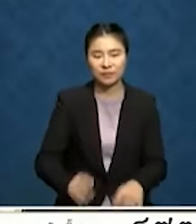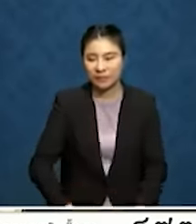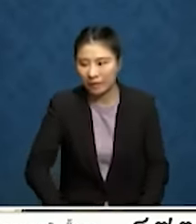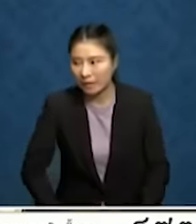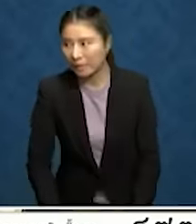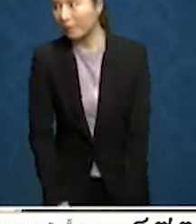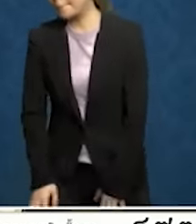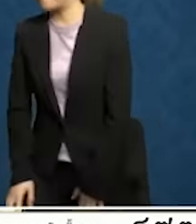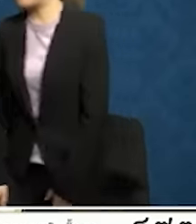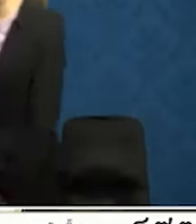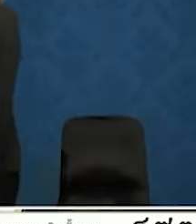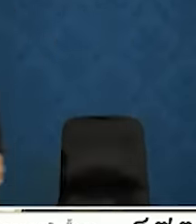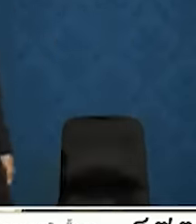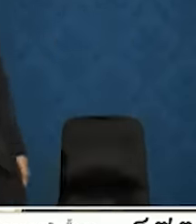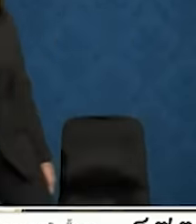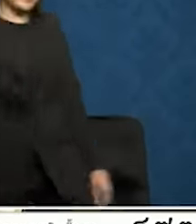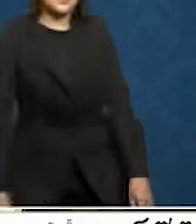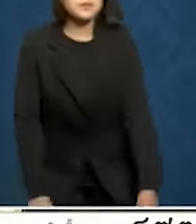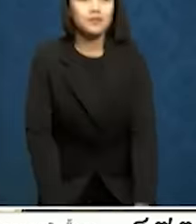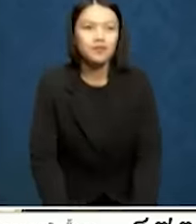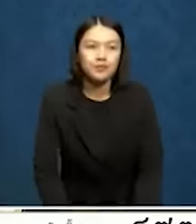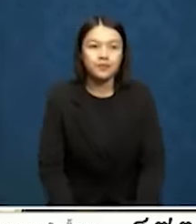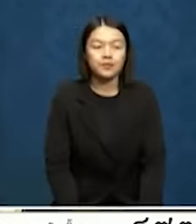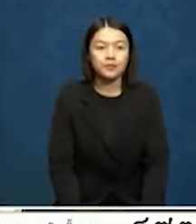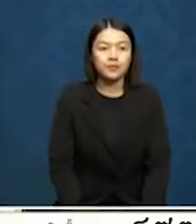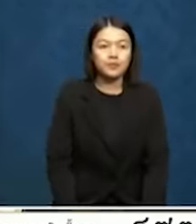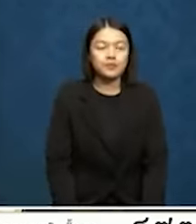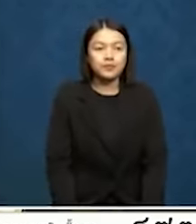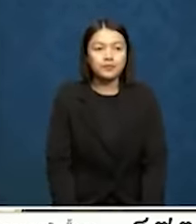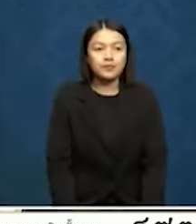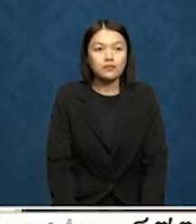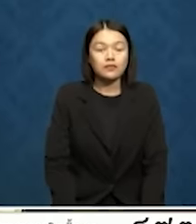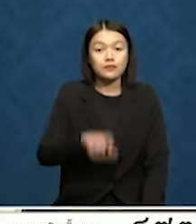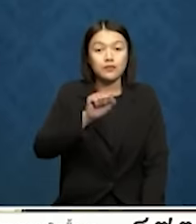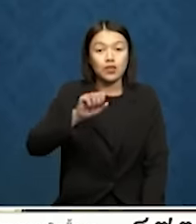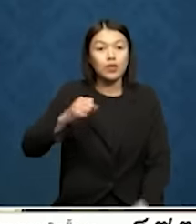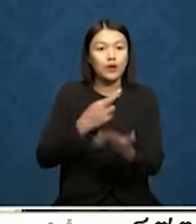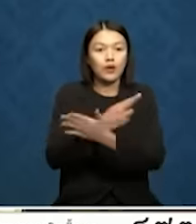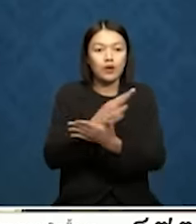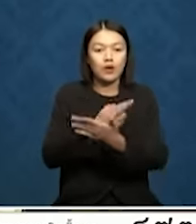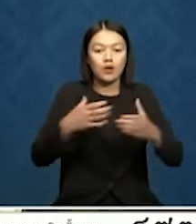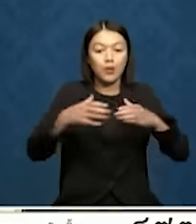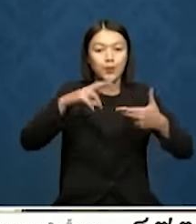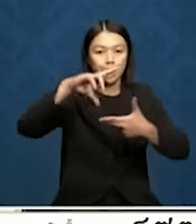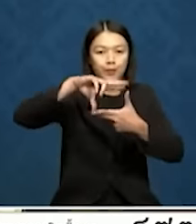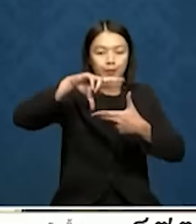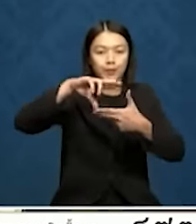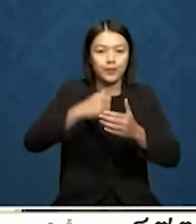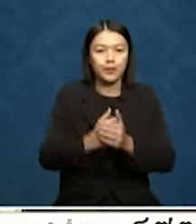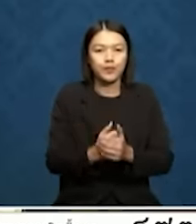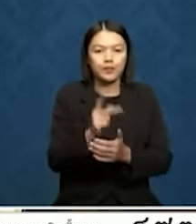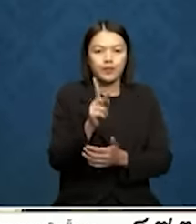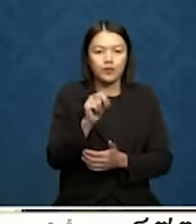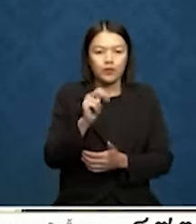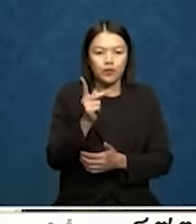ชอดีตส.ส.พรรคอนาคตใหม่คุณปรินาไกรคุปส.ส.ราชบุรีพรรคพลังประชารัฐคุณกนกวรรณวิล